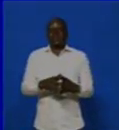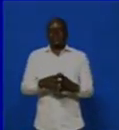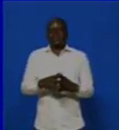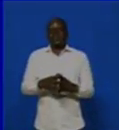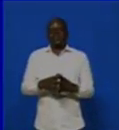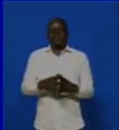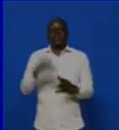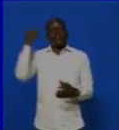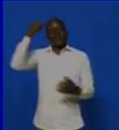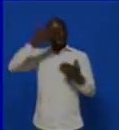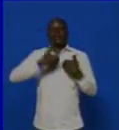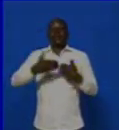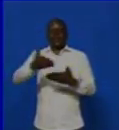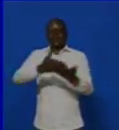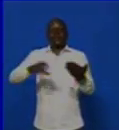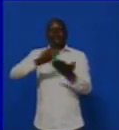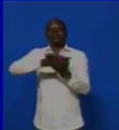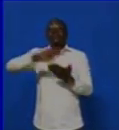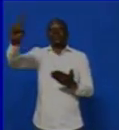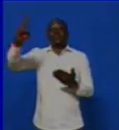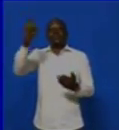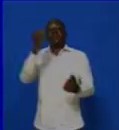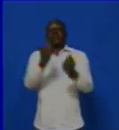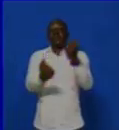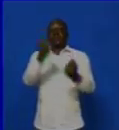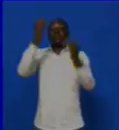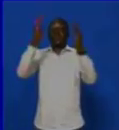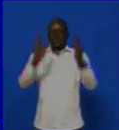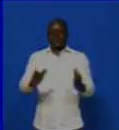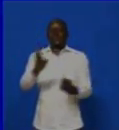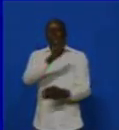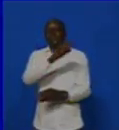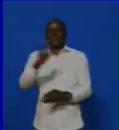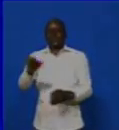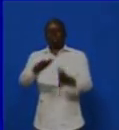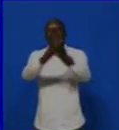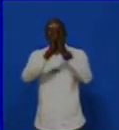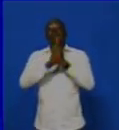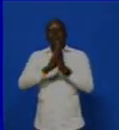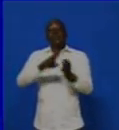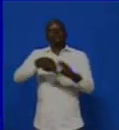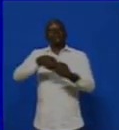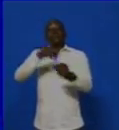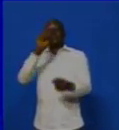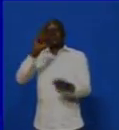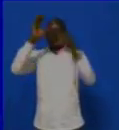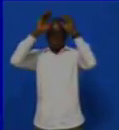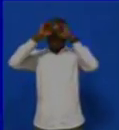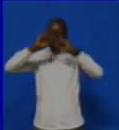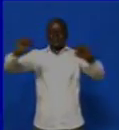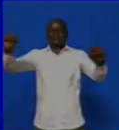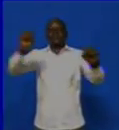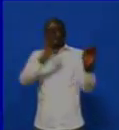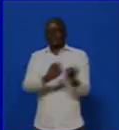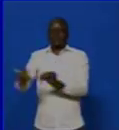Il y a quelques semaines, les chauffeurs routiers du Burkina réclamaient la démission du président de l'OTRAF, l'Organisation